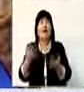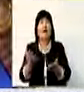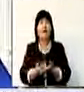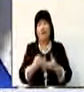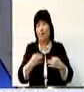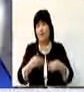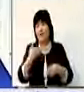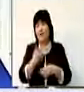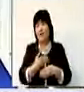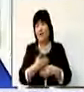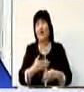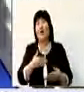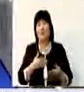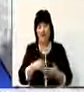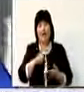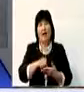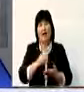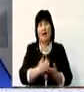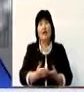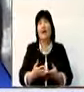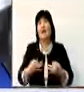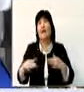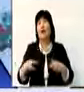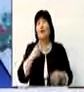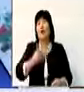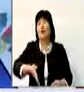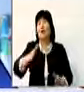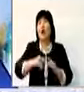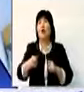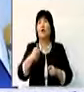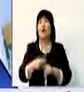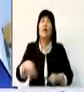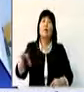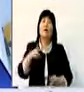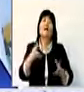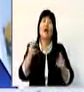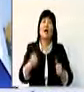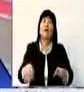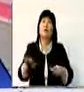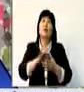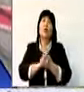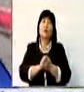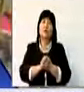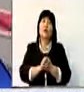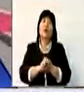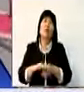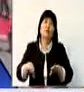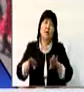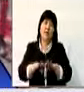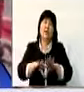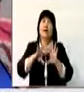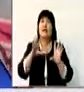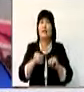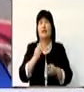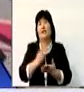мерекелік кештерге белсене атсалысады. Салтанатты шарада сөз алған аудан әкімі мұның бәрі әрине мызғымас достық пен береке бірліктің нәтижесі